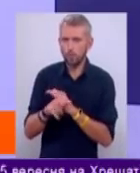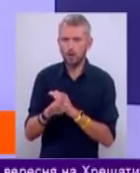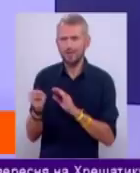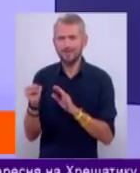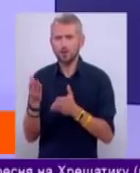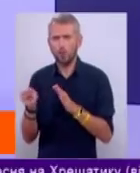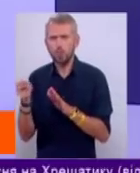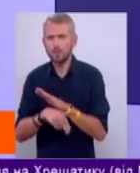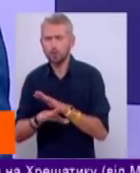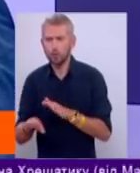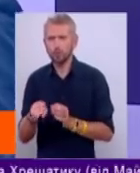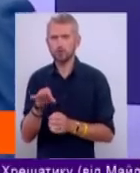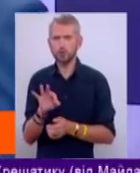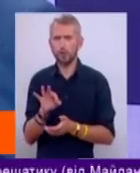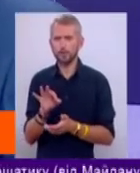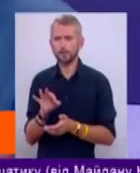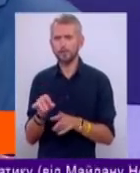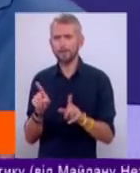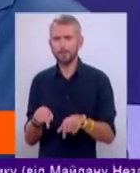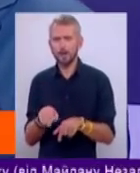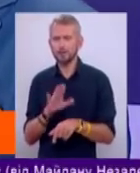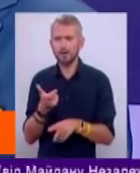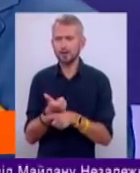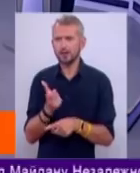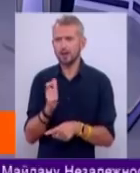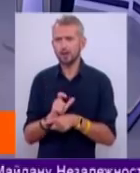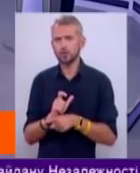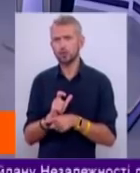провокуючи, то теж не надто